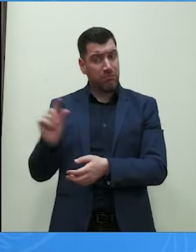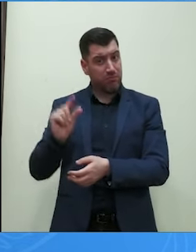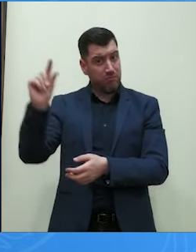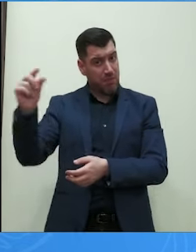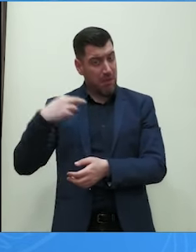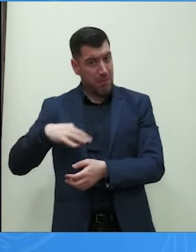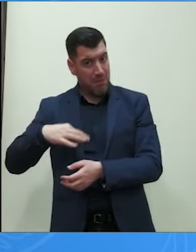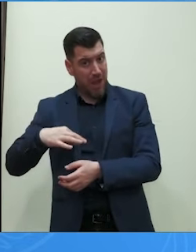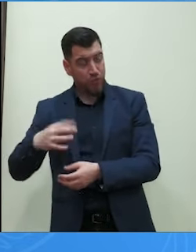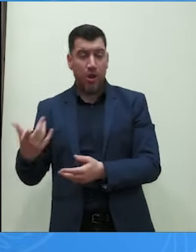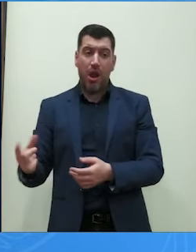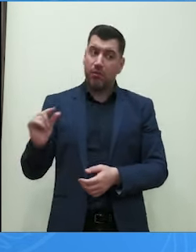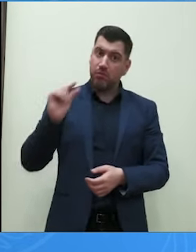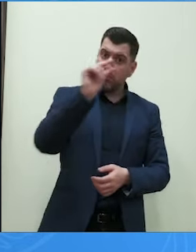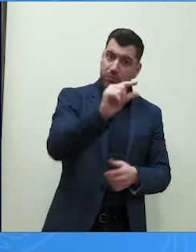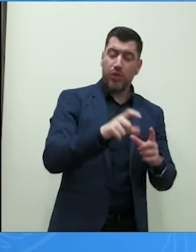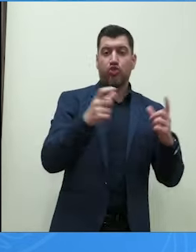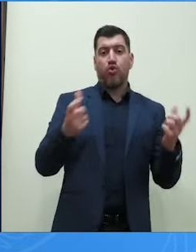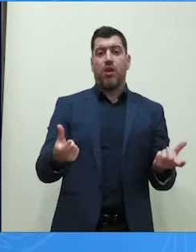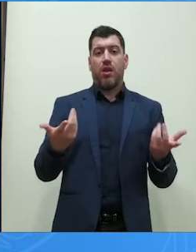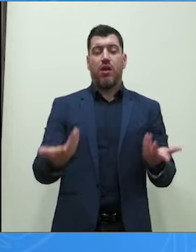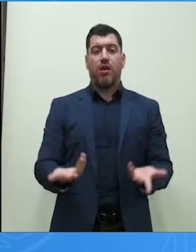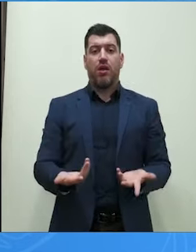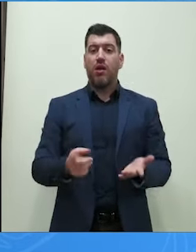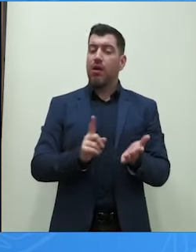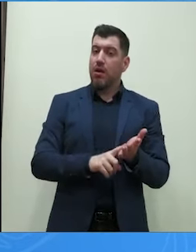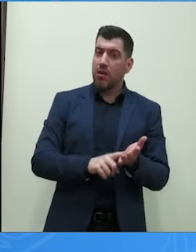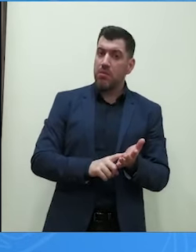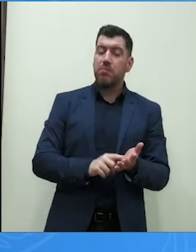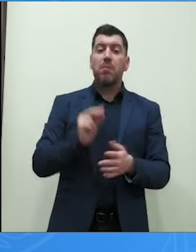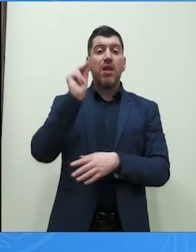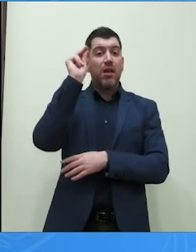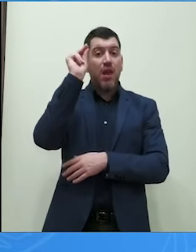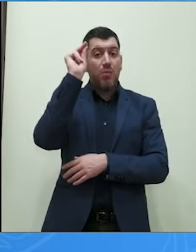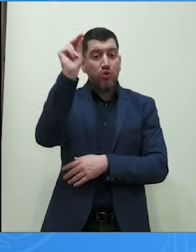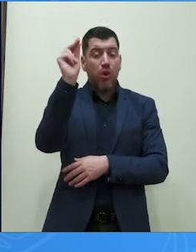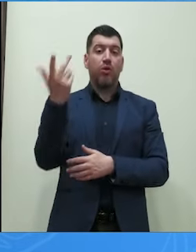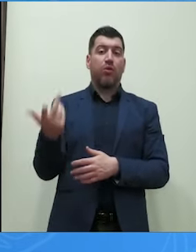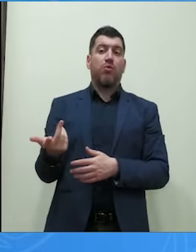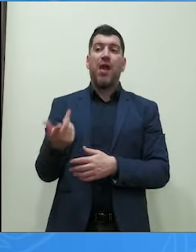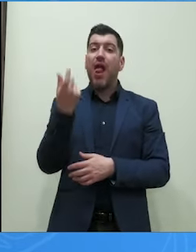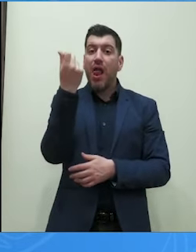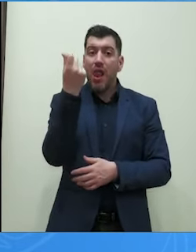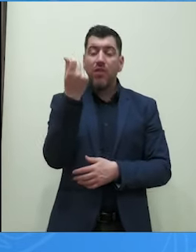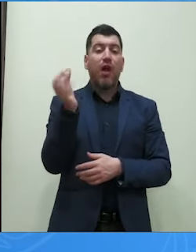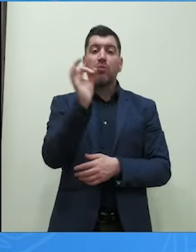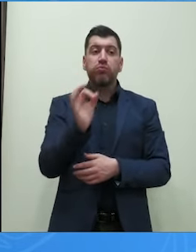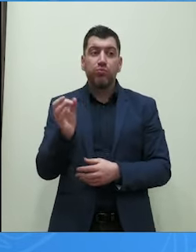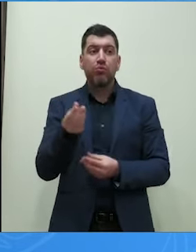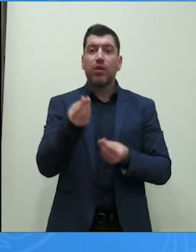Δεν γίνεται να μην συζητήσουμε για συγκεκριμένες δεσμεύσεις κονδυλίων σε συγκεκριμένους κωδικούς που θα πάνε από άλλους πόρους για να κατευθυνθούν στα